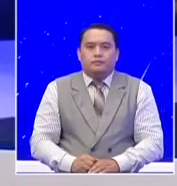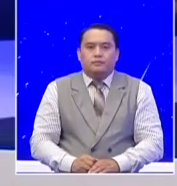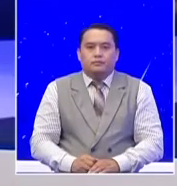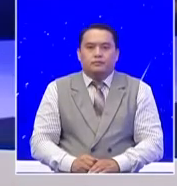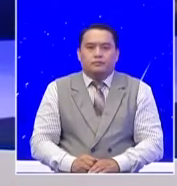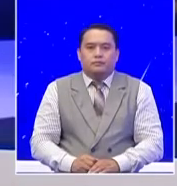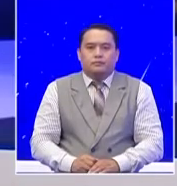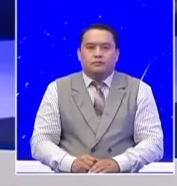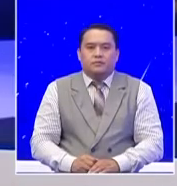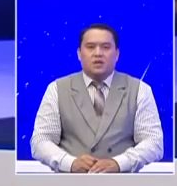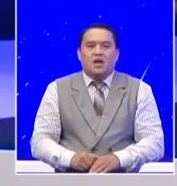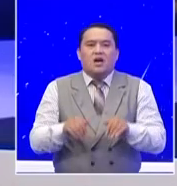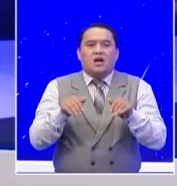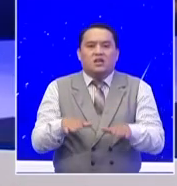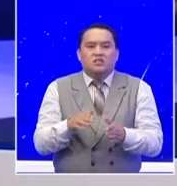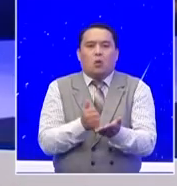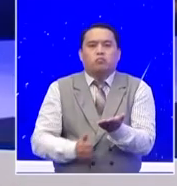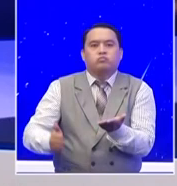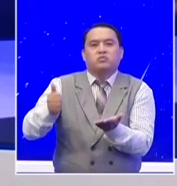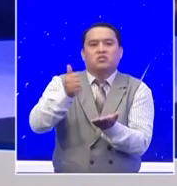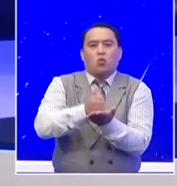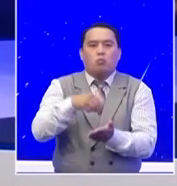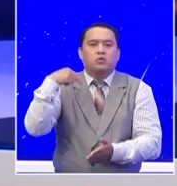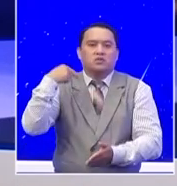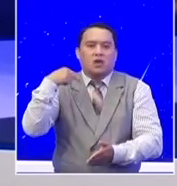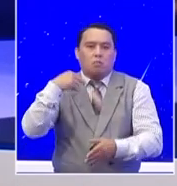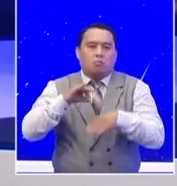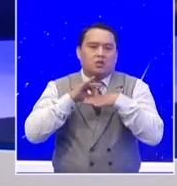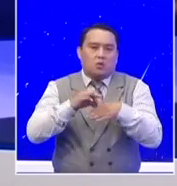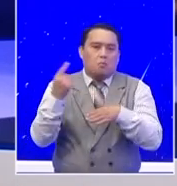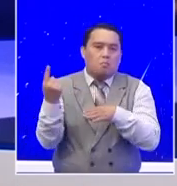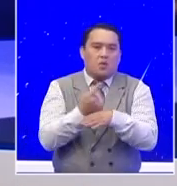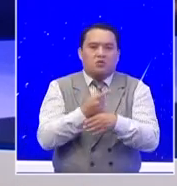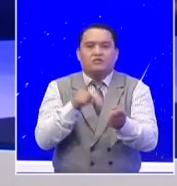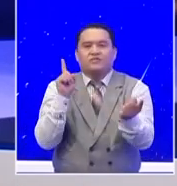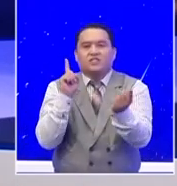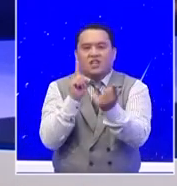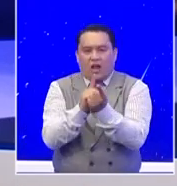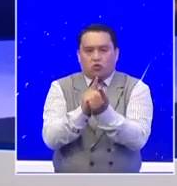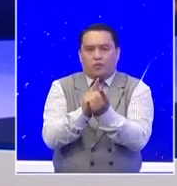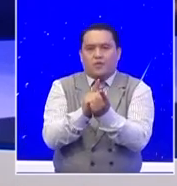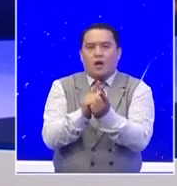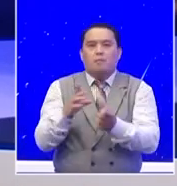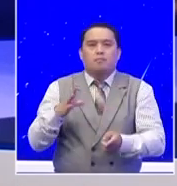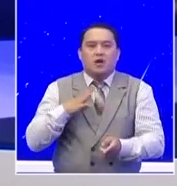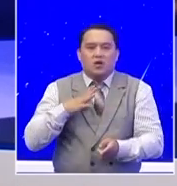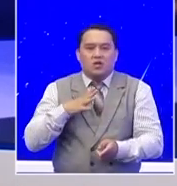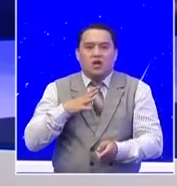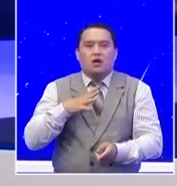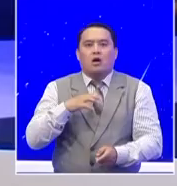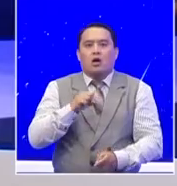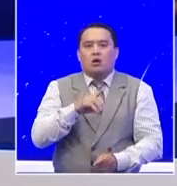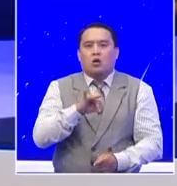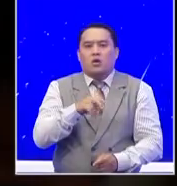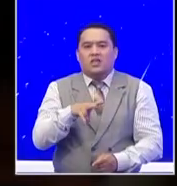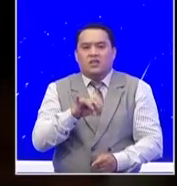Рэпер Кэнни Уэст, решивший баллотироваться в президенты США, провел первую предвыборную встречу. Состоялась она в Южной Каролине.